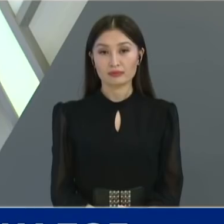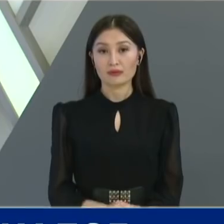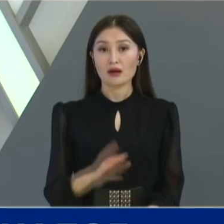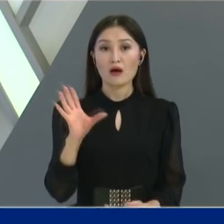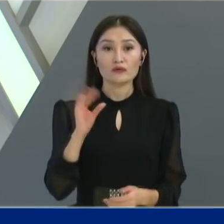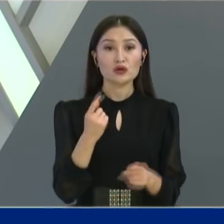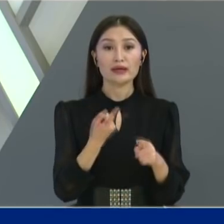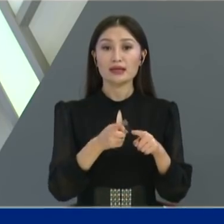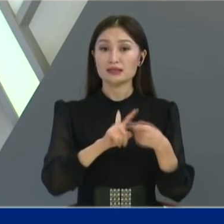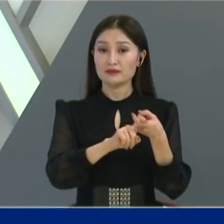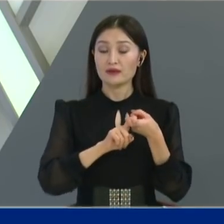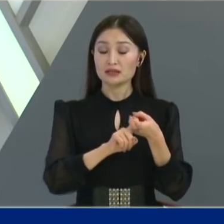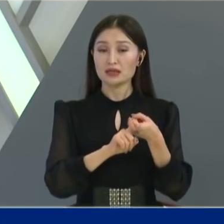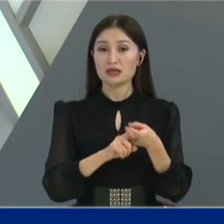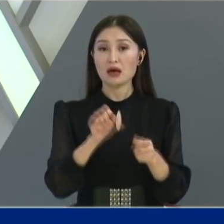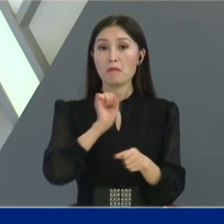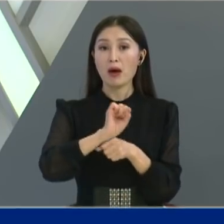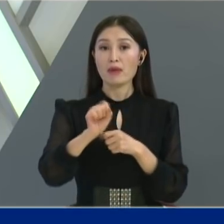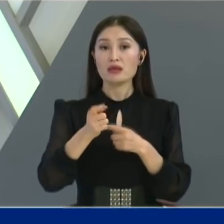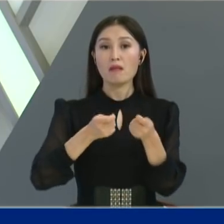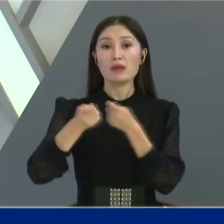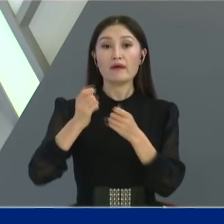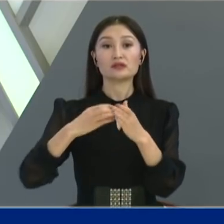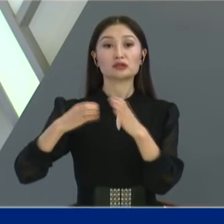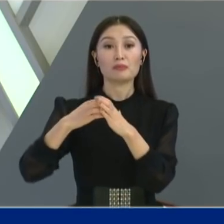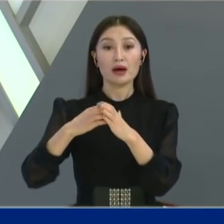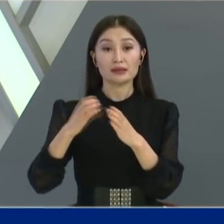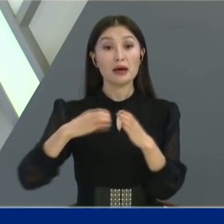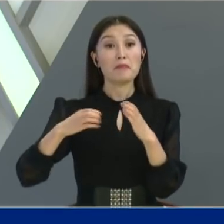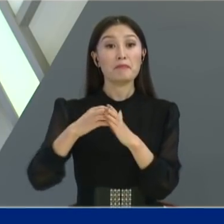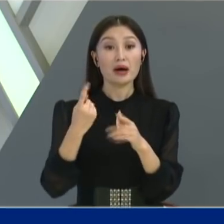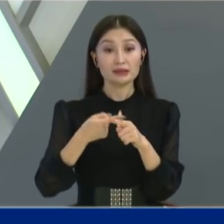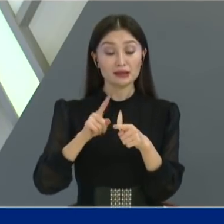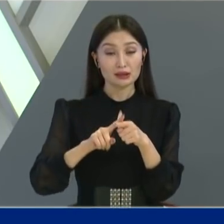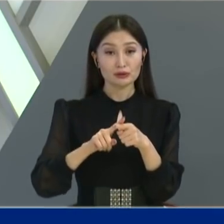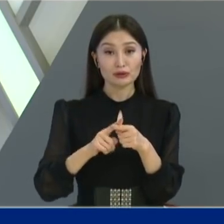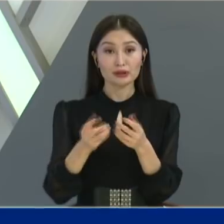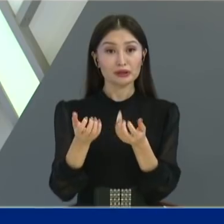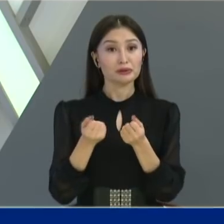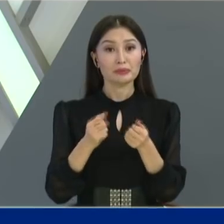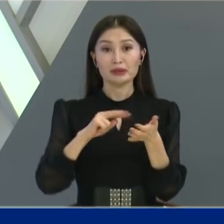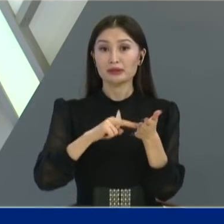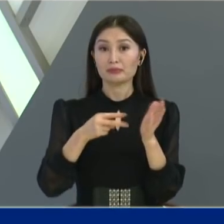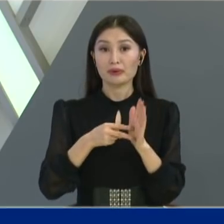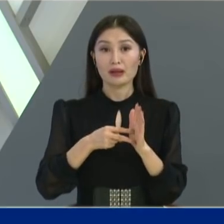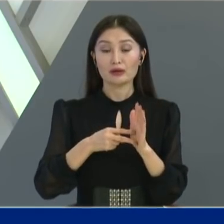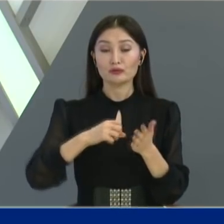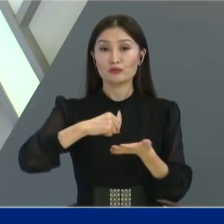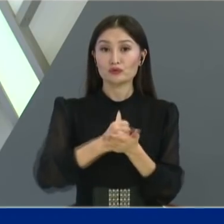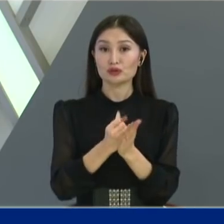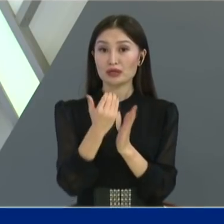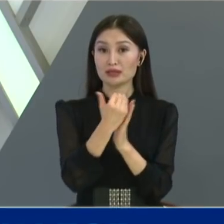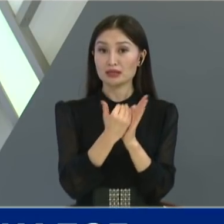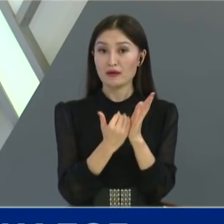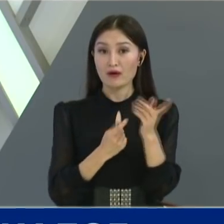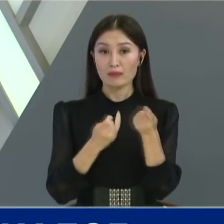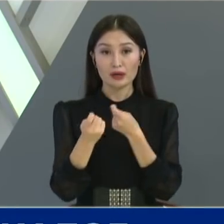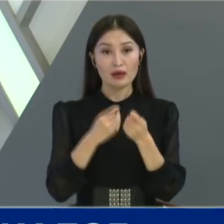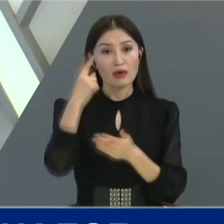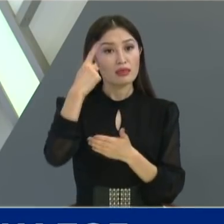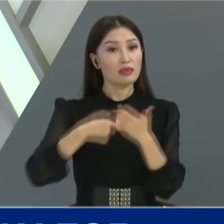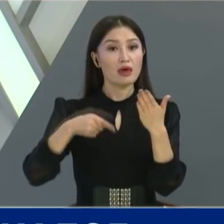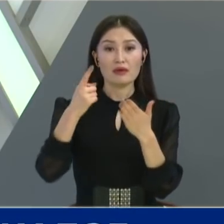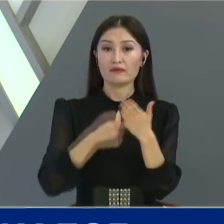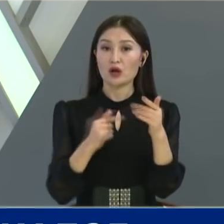Все это связано с победой правящих партий, с тем, что партии, которые еще не приняли план по утверждению состава правительства, не доверяют